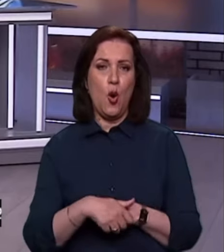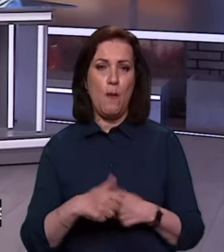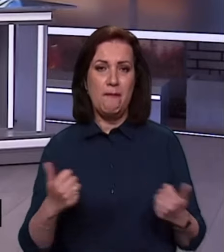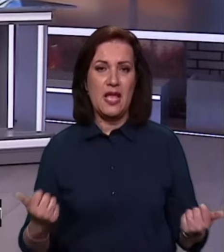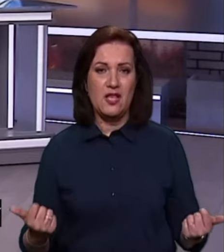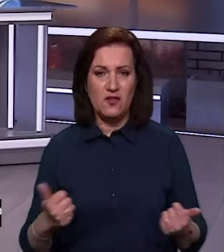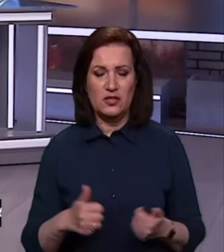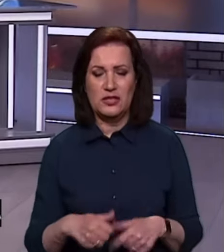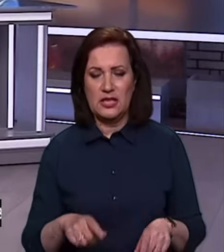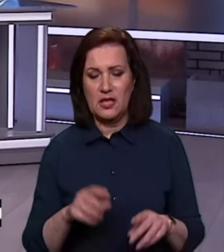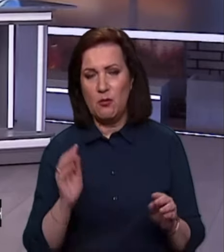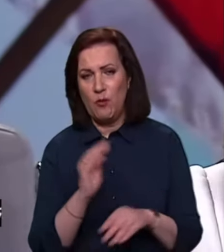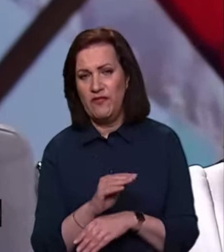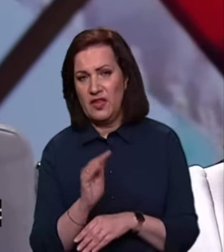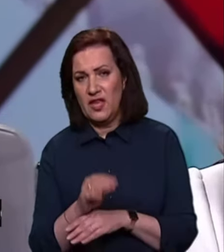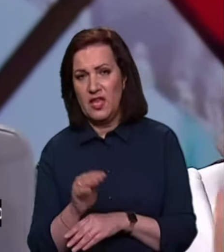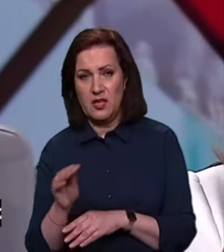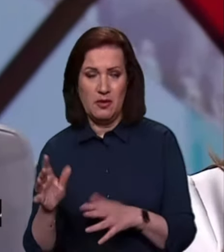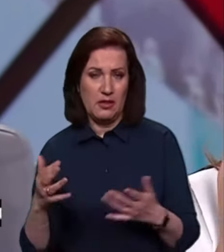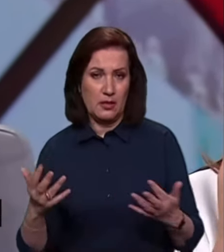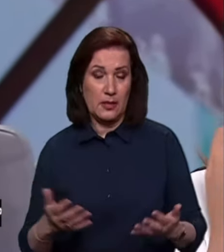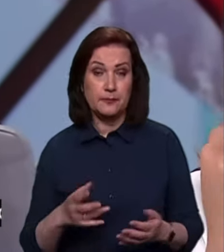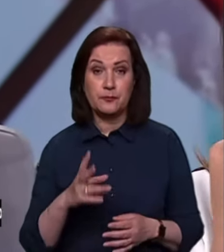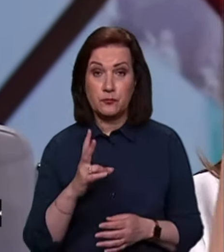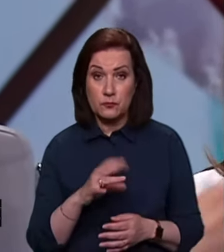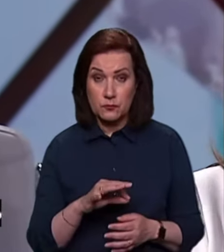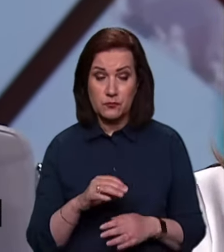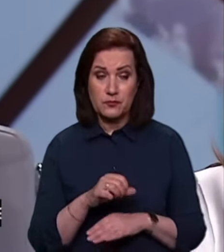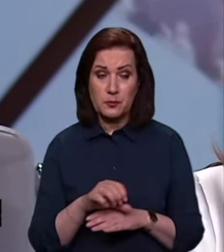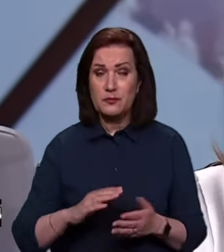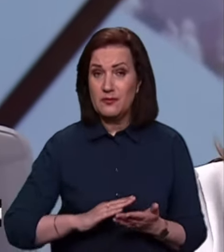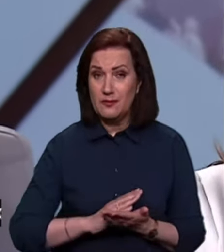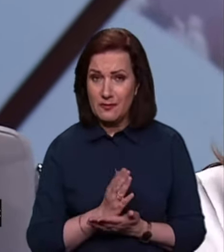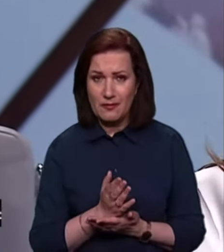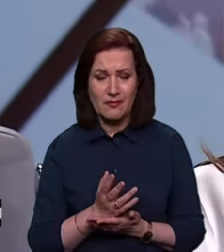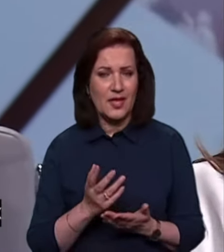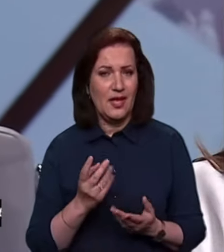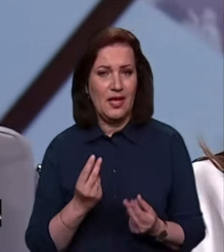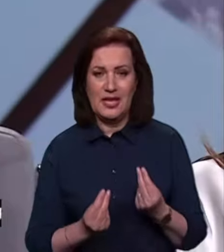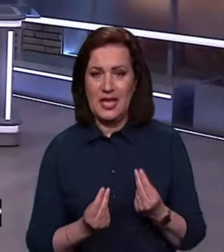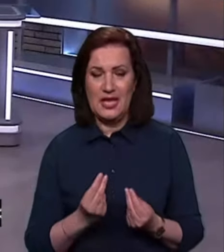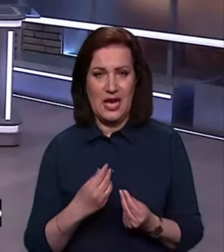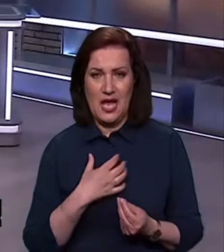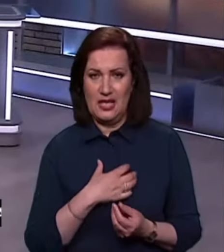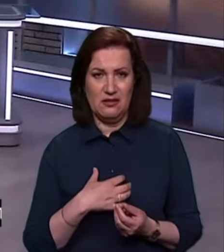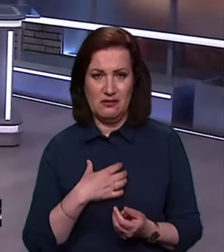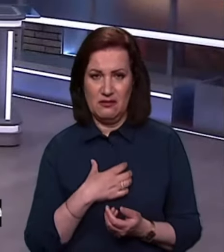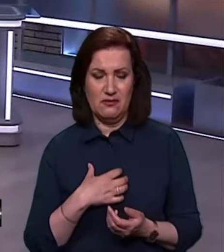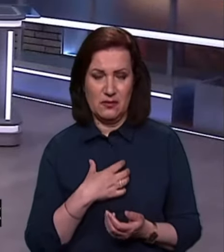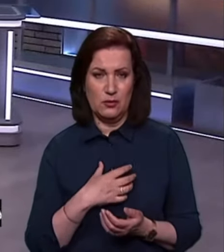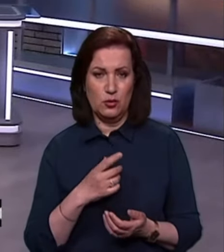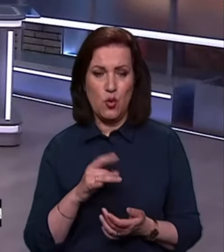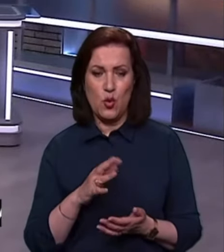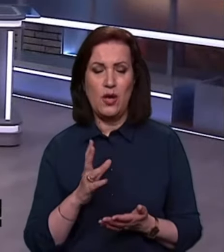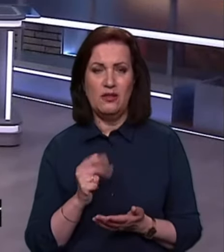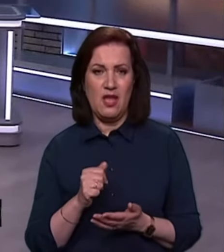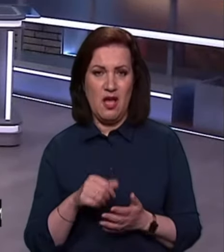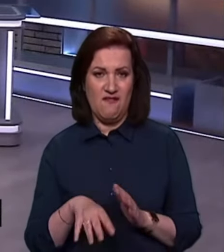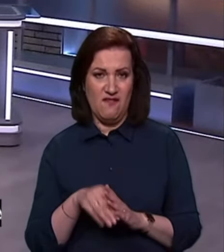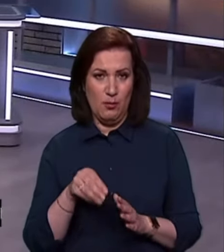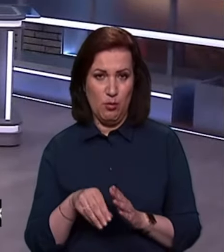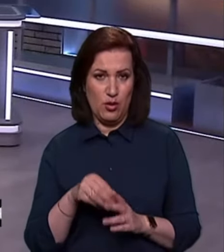обмениваются такими обвинениями и так далее. Но внешняя политика, как правило, не играет решающей роли на выборах.